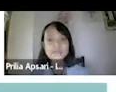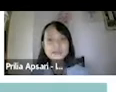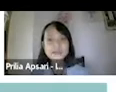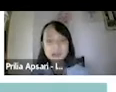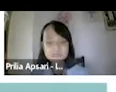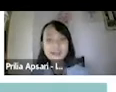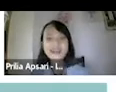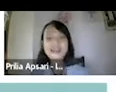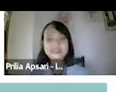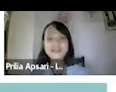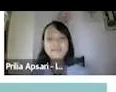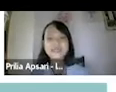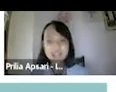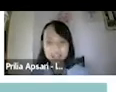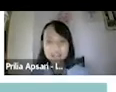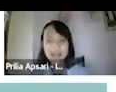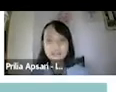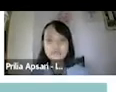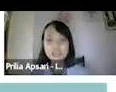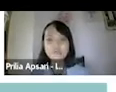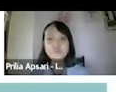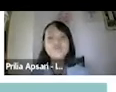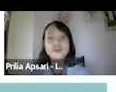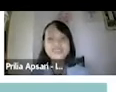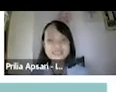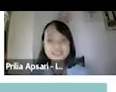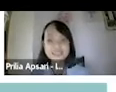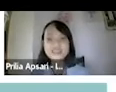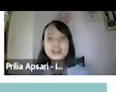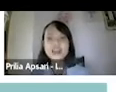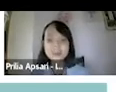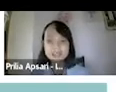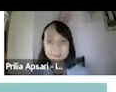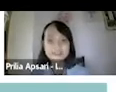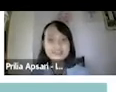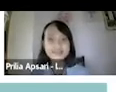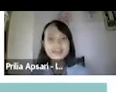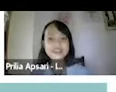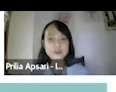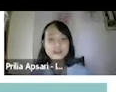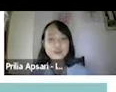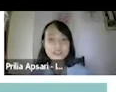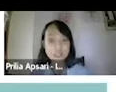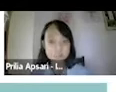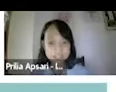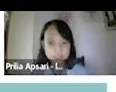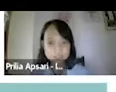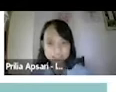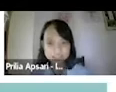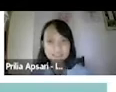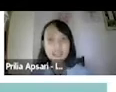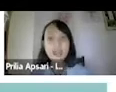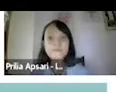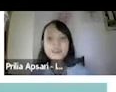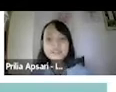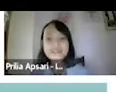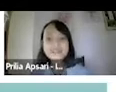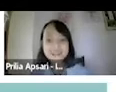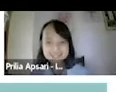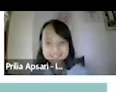analisis ketengah analis kebijakan ahli menjadi pusat fasilitas penerapan standar instrumen Lingkungan Hidup dan Kehutanan